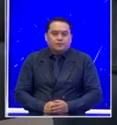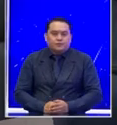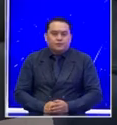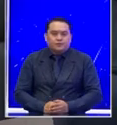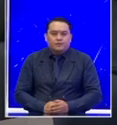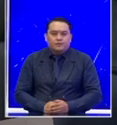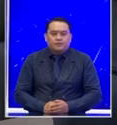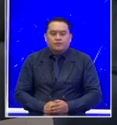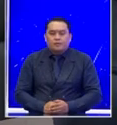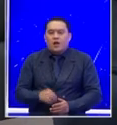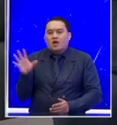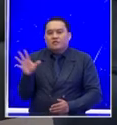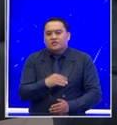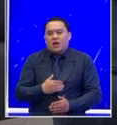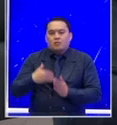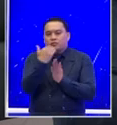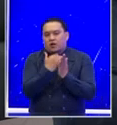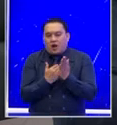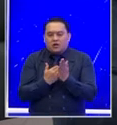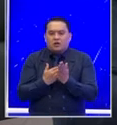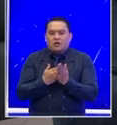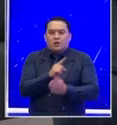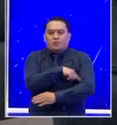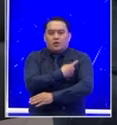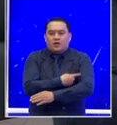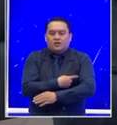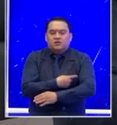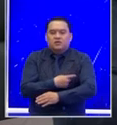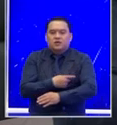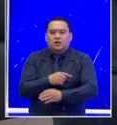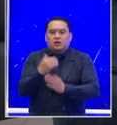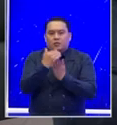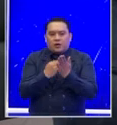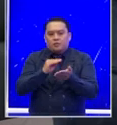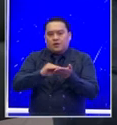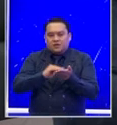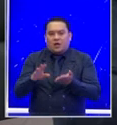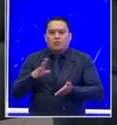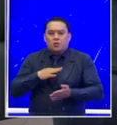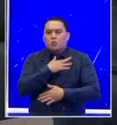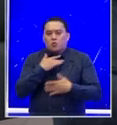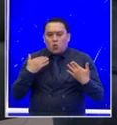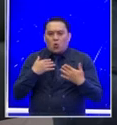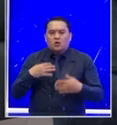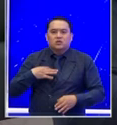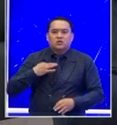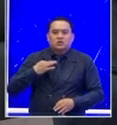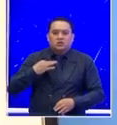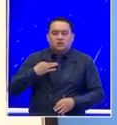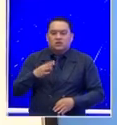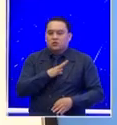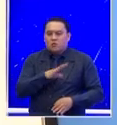Все алгоритмы Министерства здравоохранения давно прописало, но, к сожалению, многие пункты не